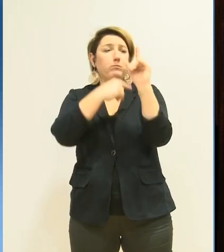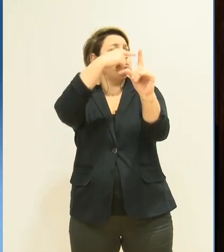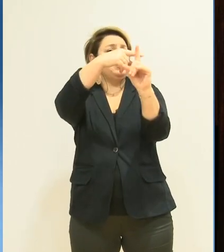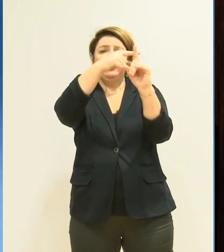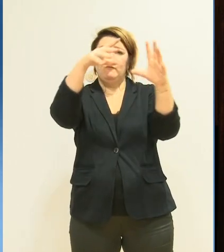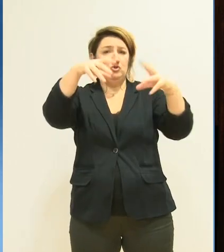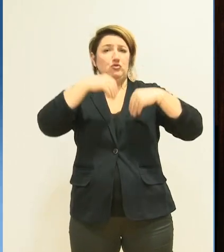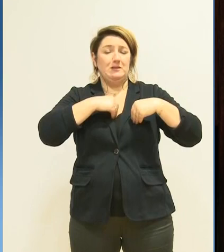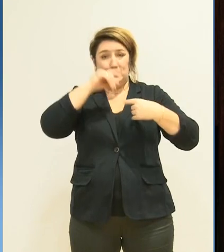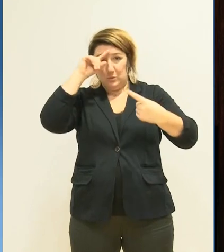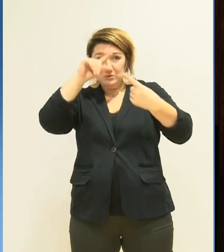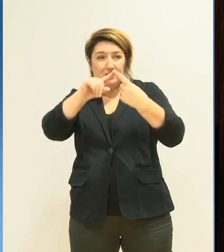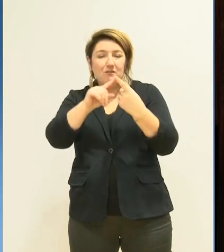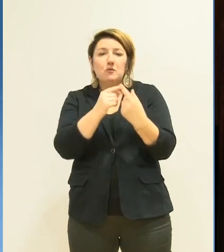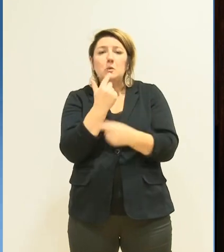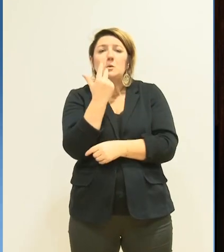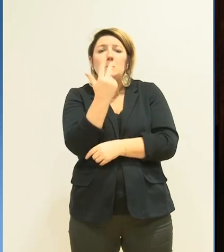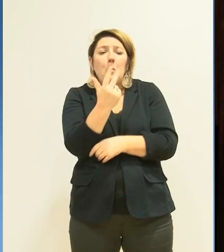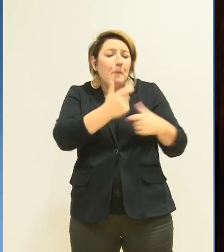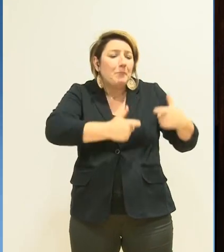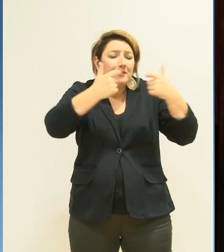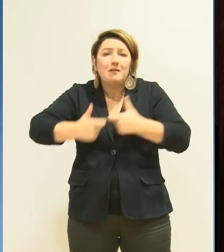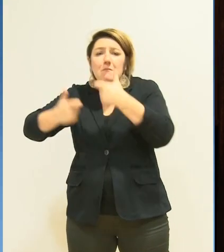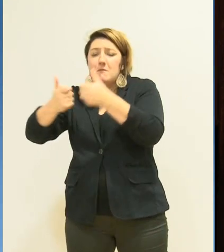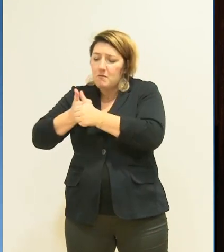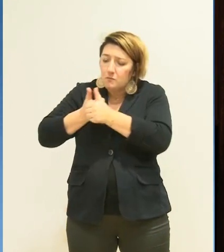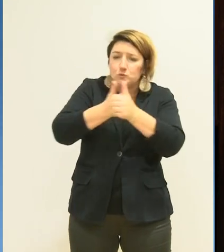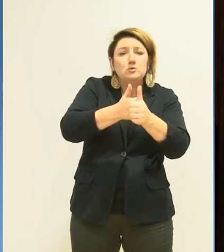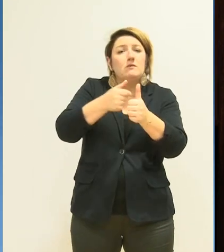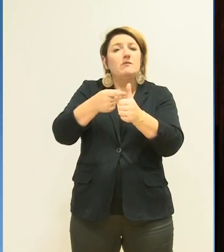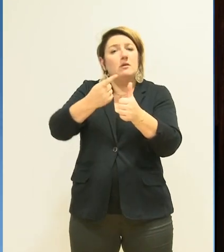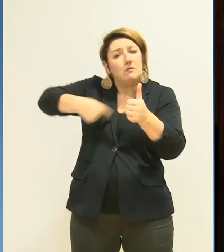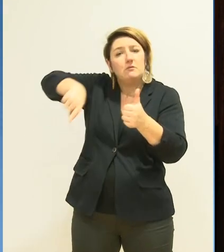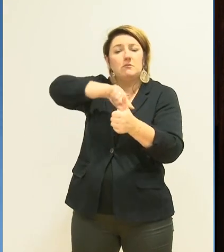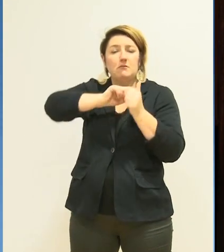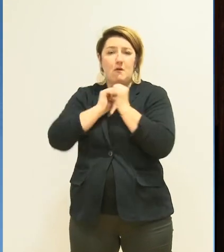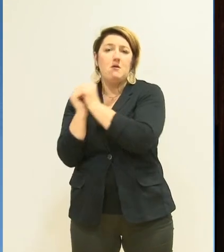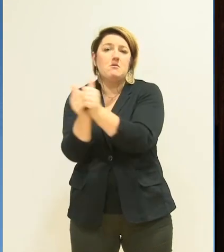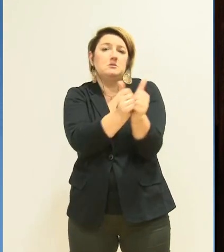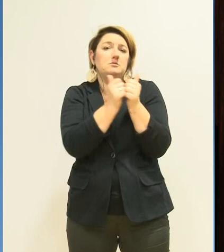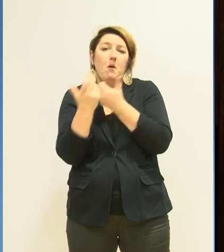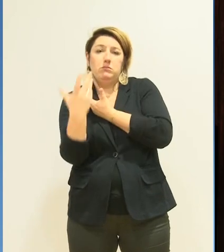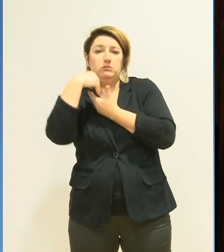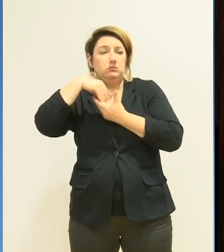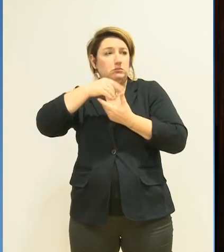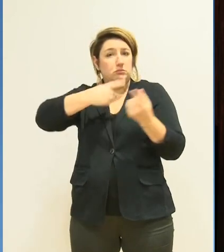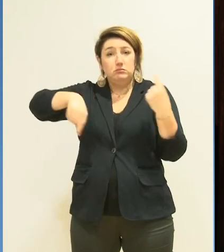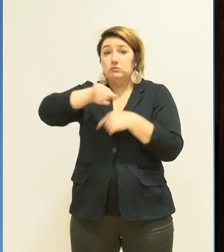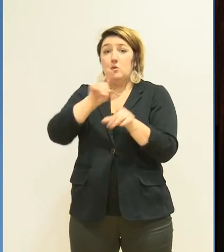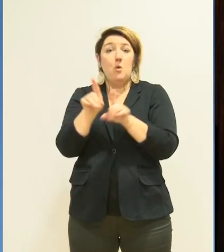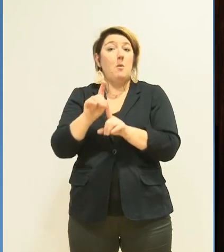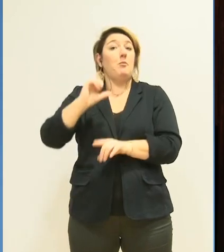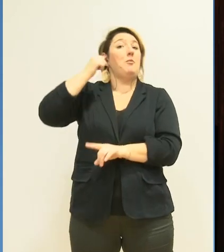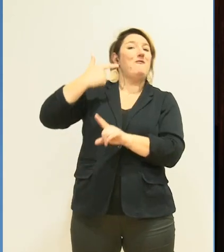que le suivi de ces trois bâtiments puisse se faire avec nous tous comme ça a été fait au